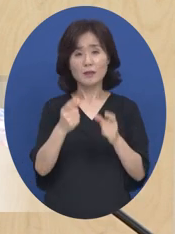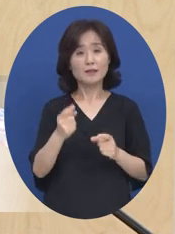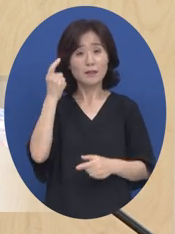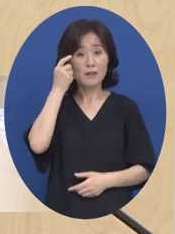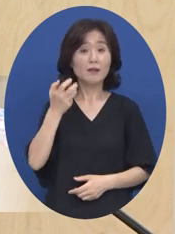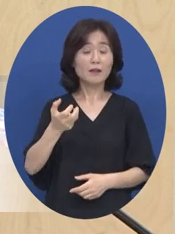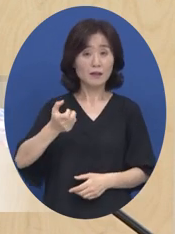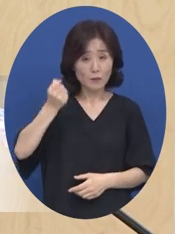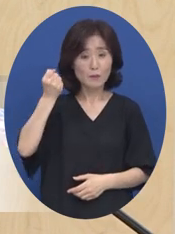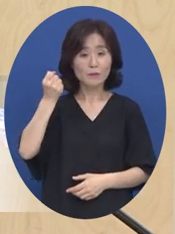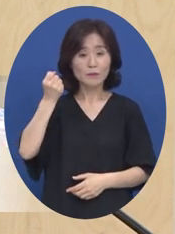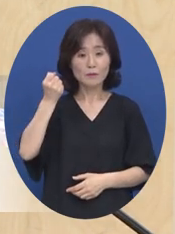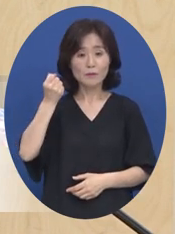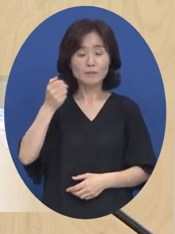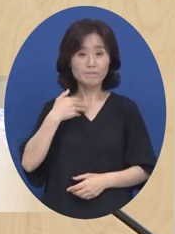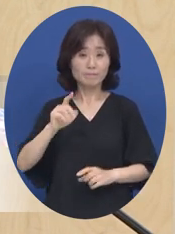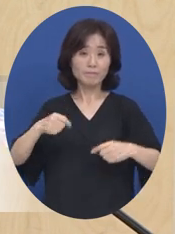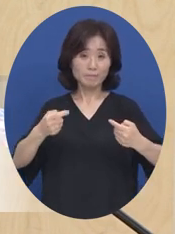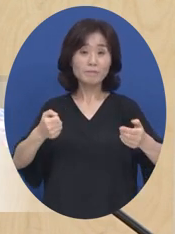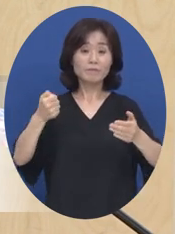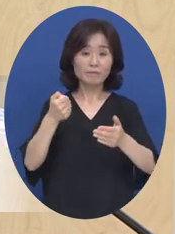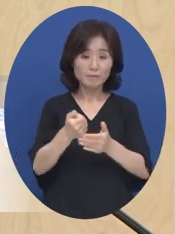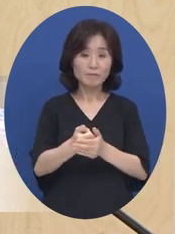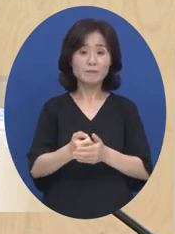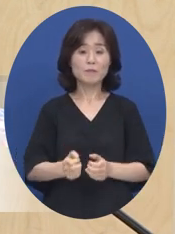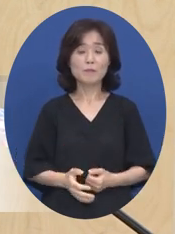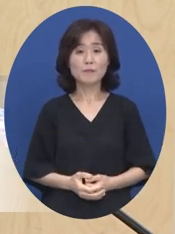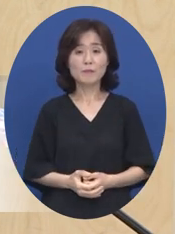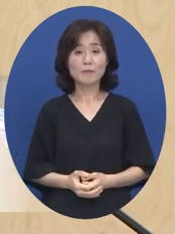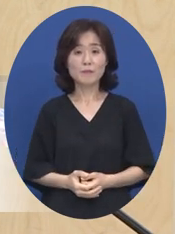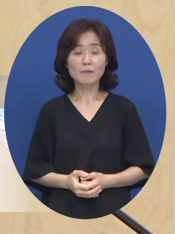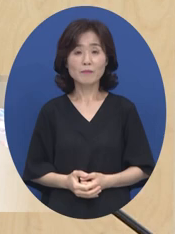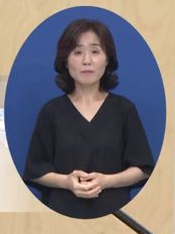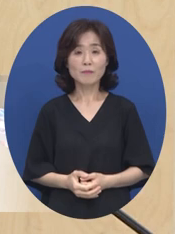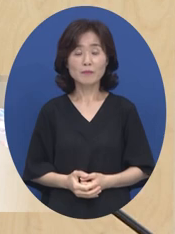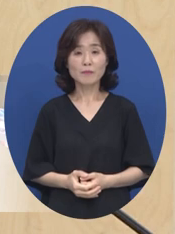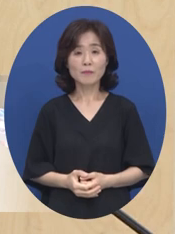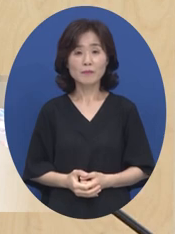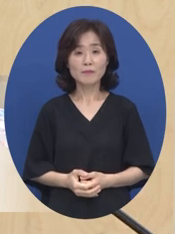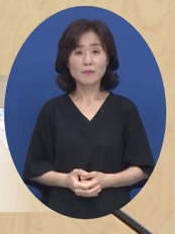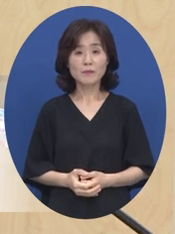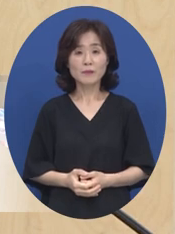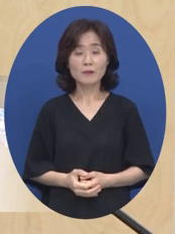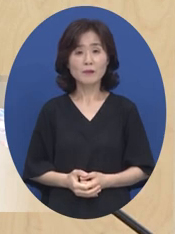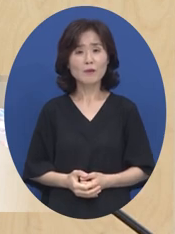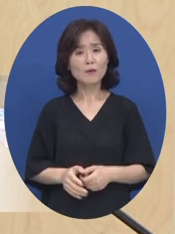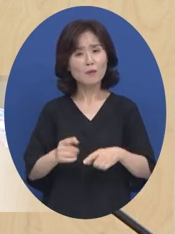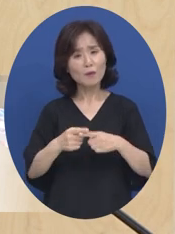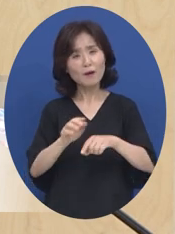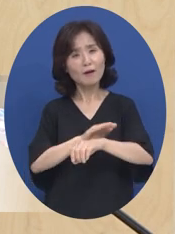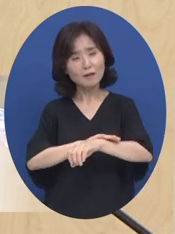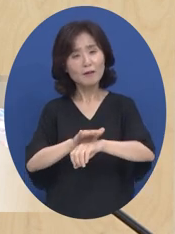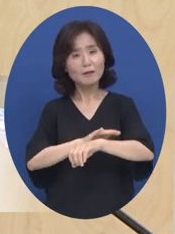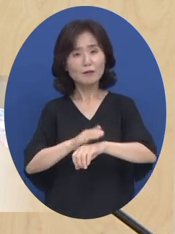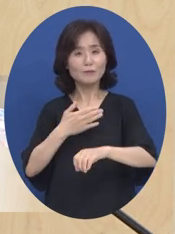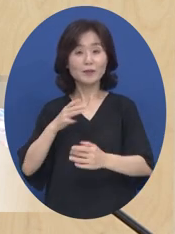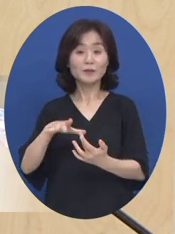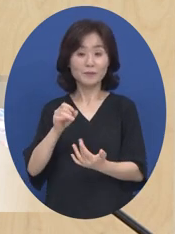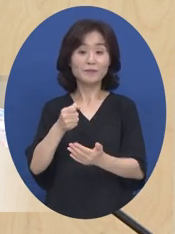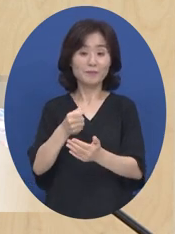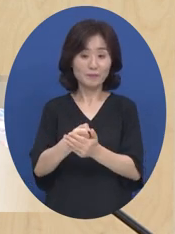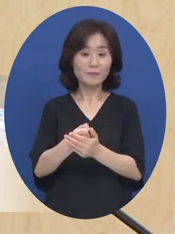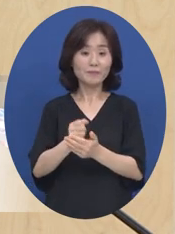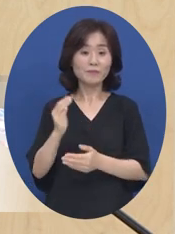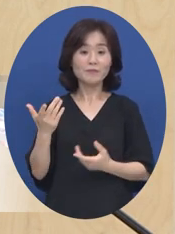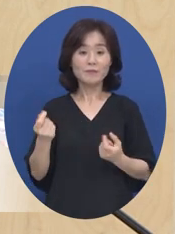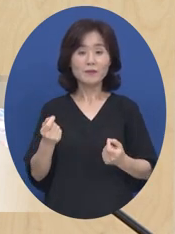되겠다. 이렇게 해서 저희가 참여를 결정하게 되었고 또잘 봐주셔서 저희가 선정되게